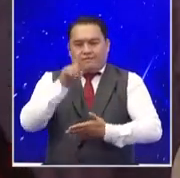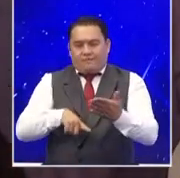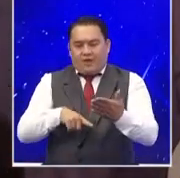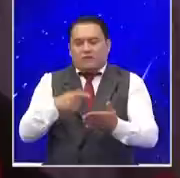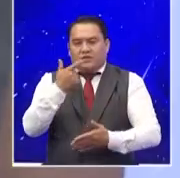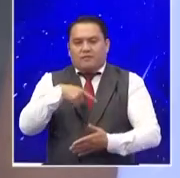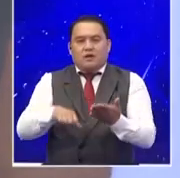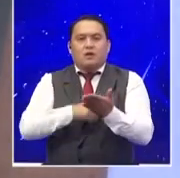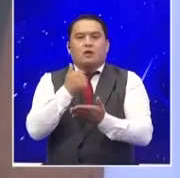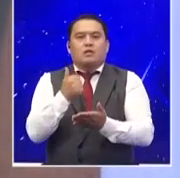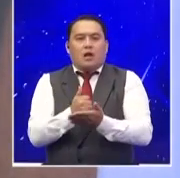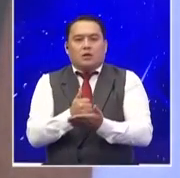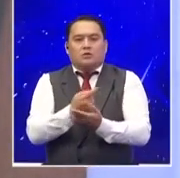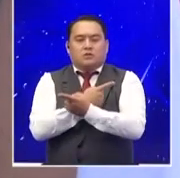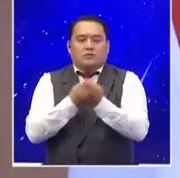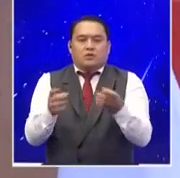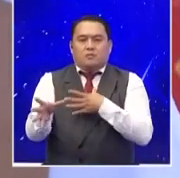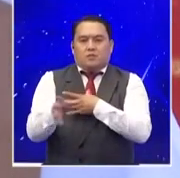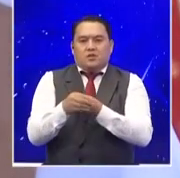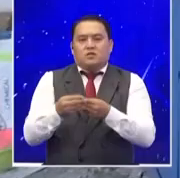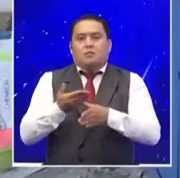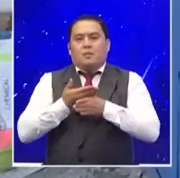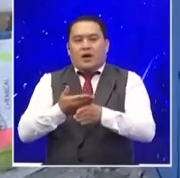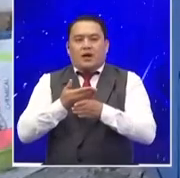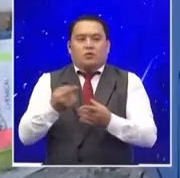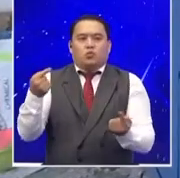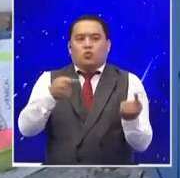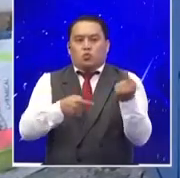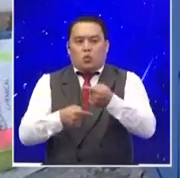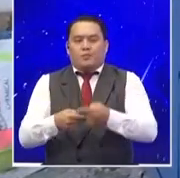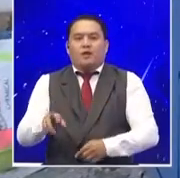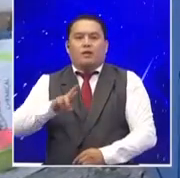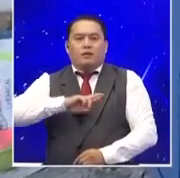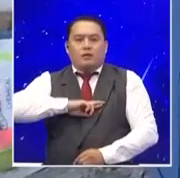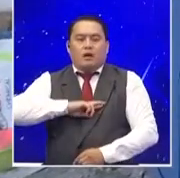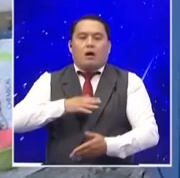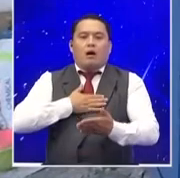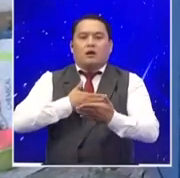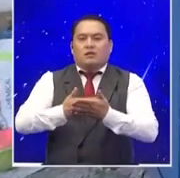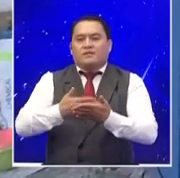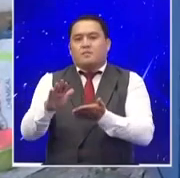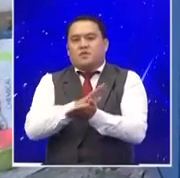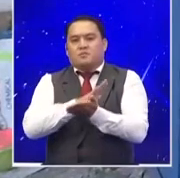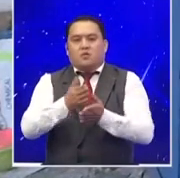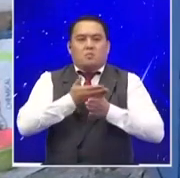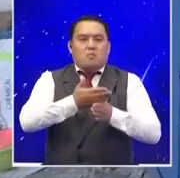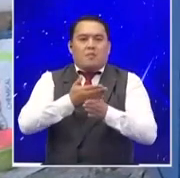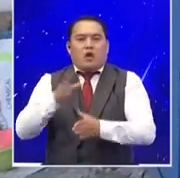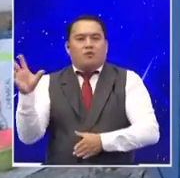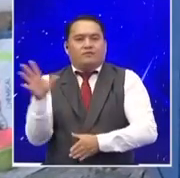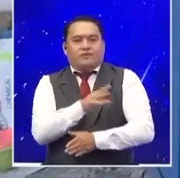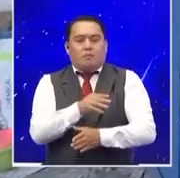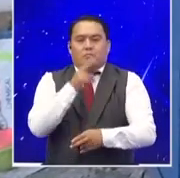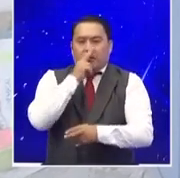принципам, главный из которых – сообща помогать нуждающимся. Я уже 3 года являюсь волонтером, то есть это все началось просто с